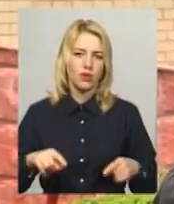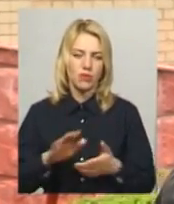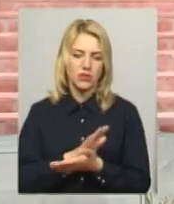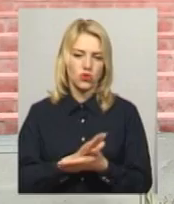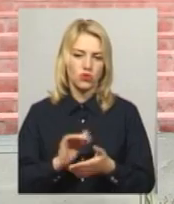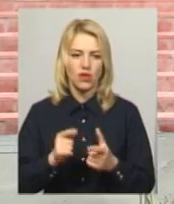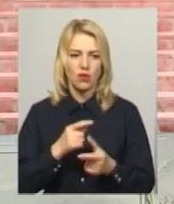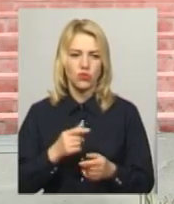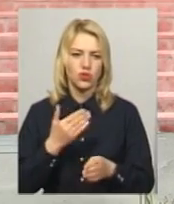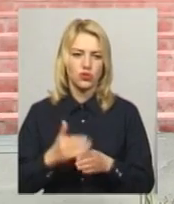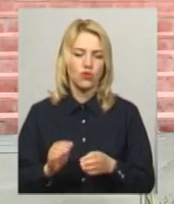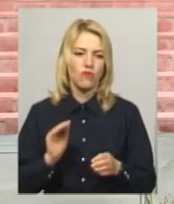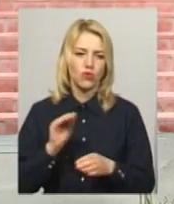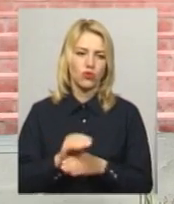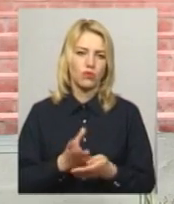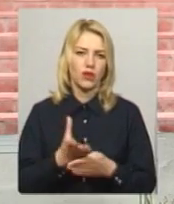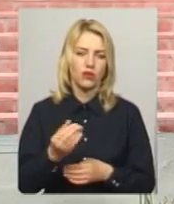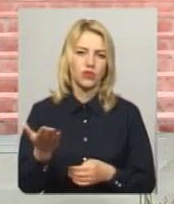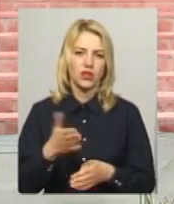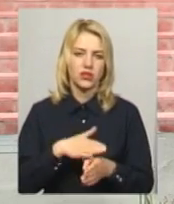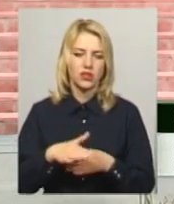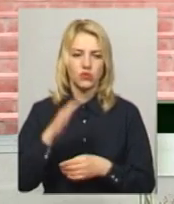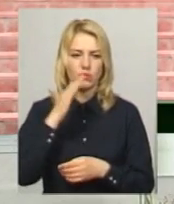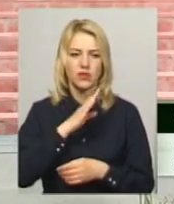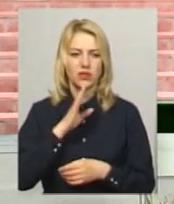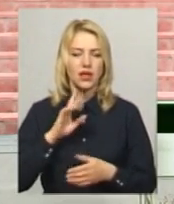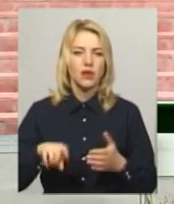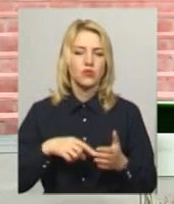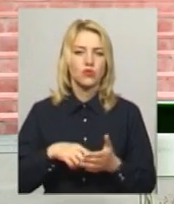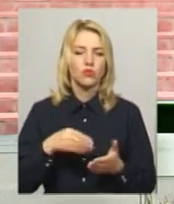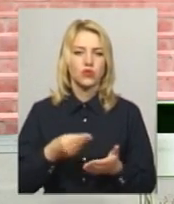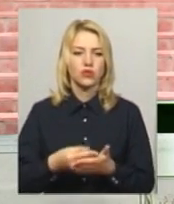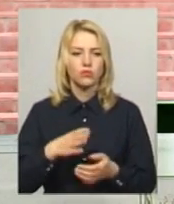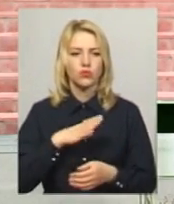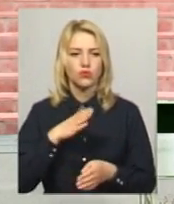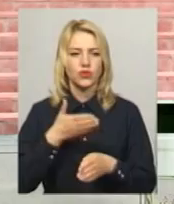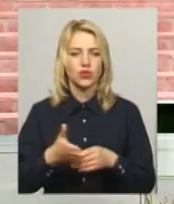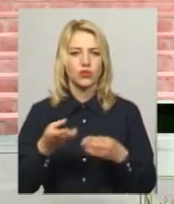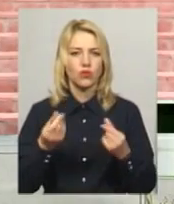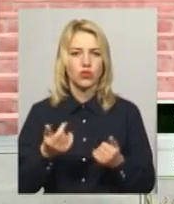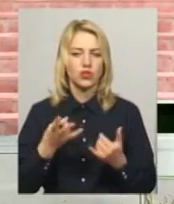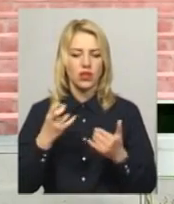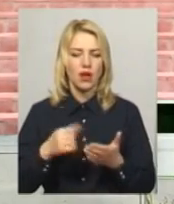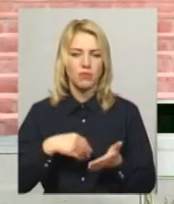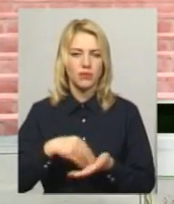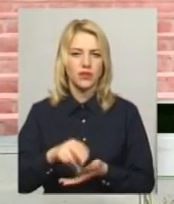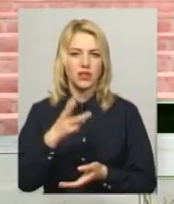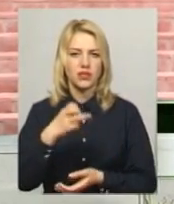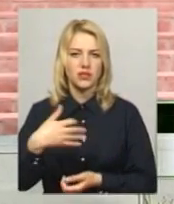частковою доплатою, яку здійснюють батьки. З міського бюджету було виділено кошти на придбання 350